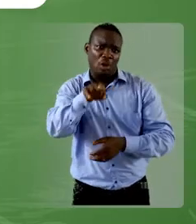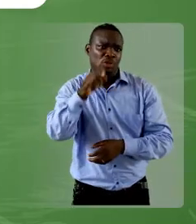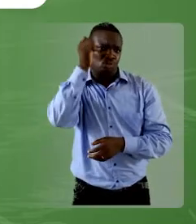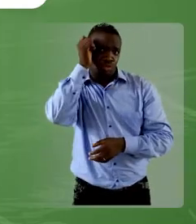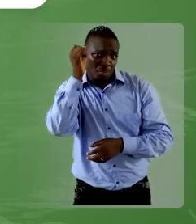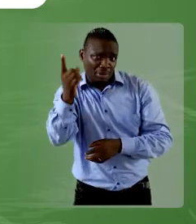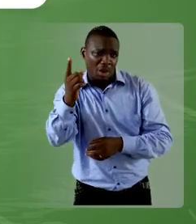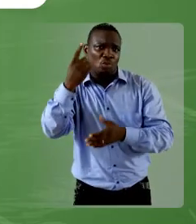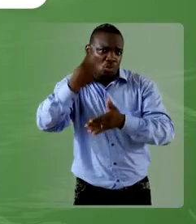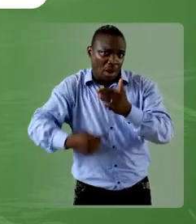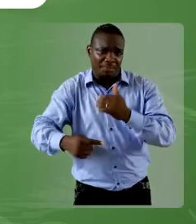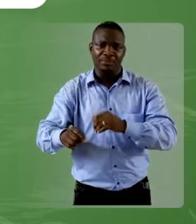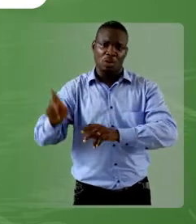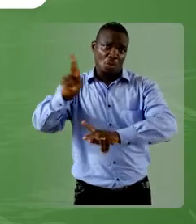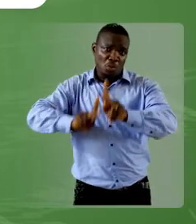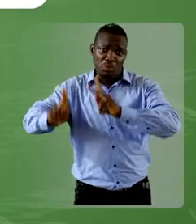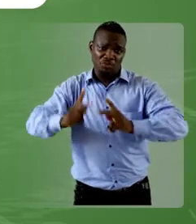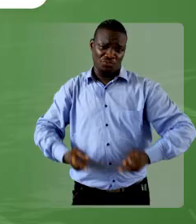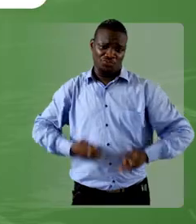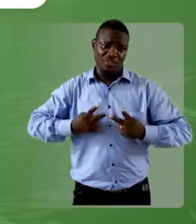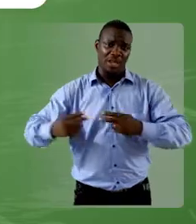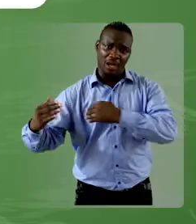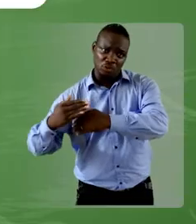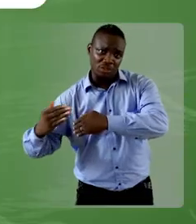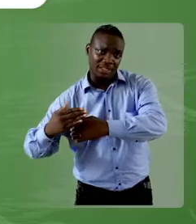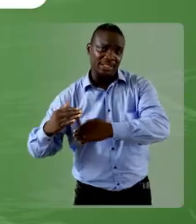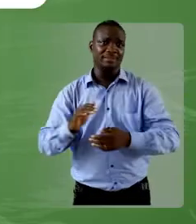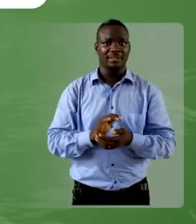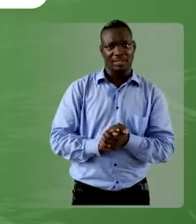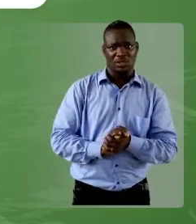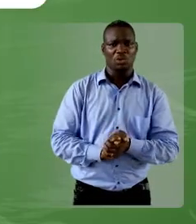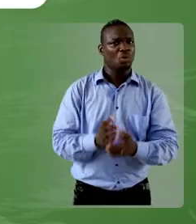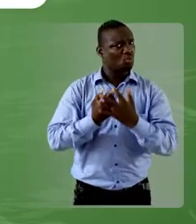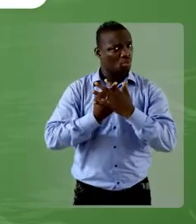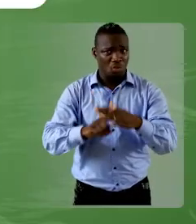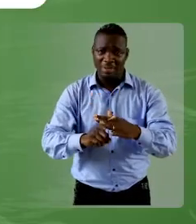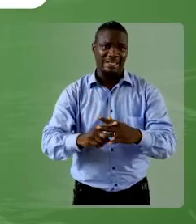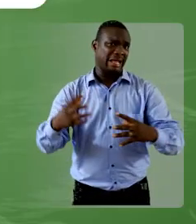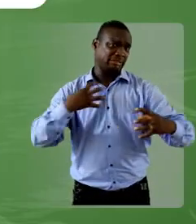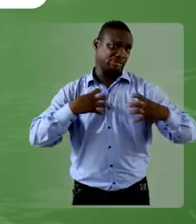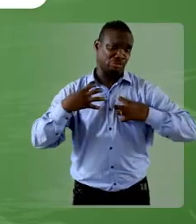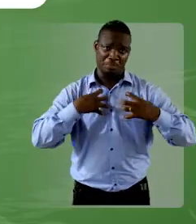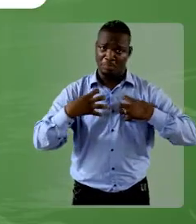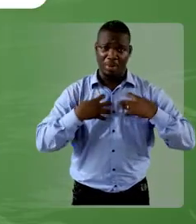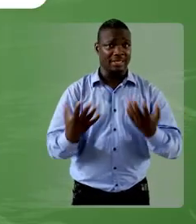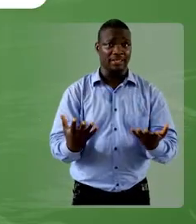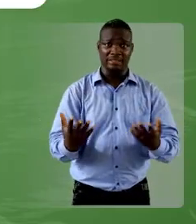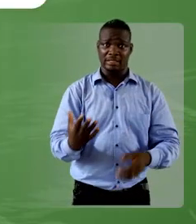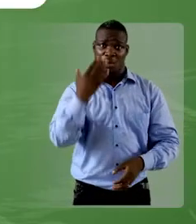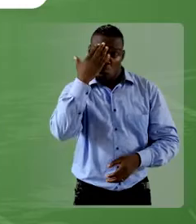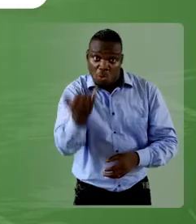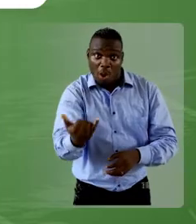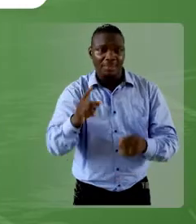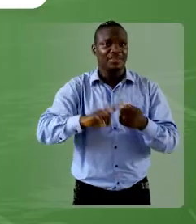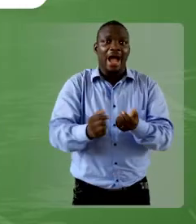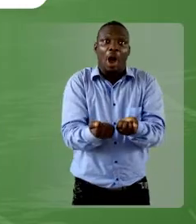que les habitants du village abritant cette mine ont commencé à se plaindre